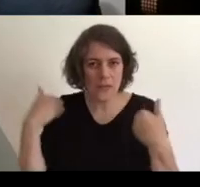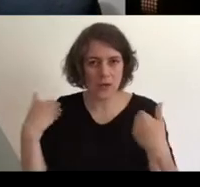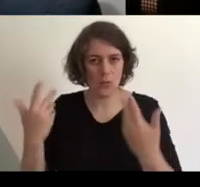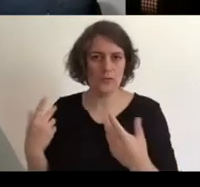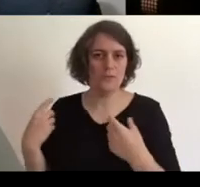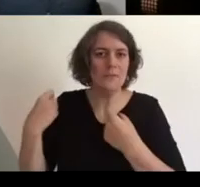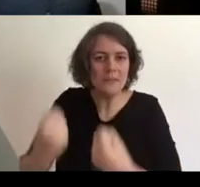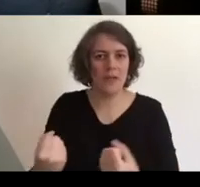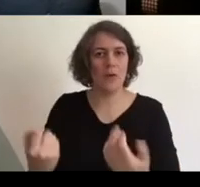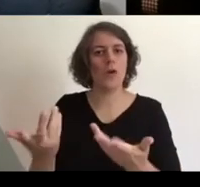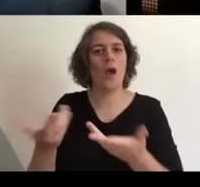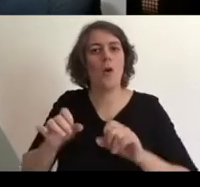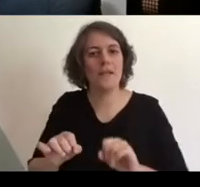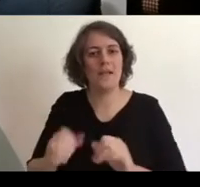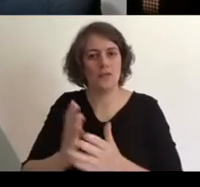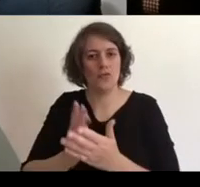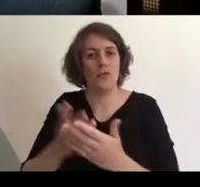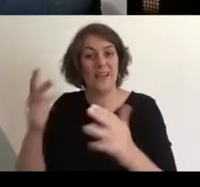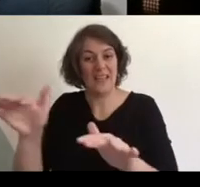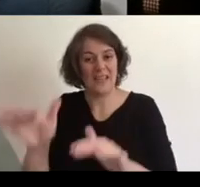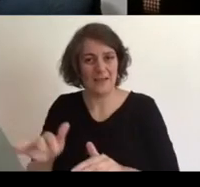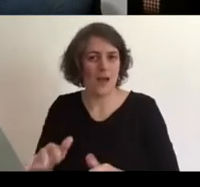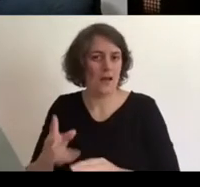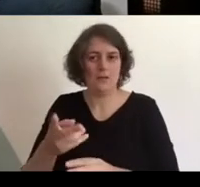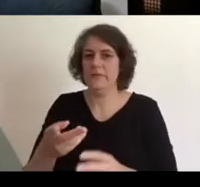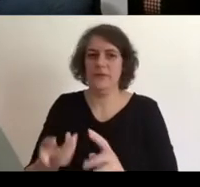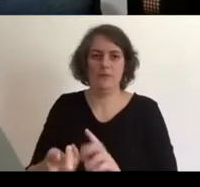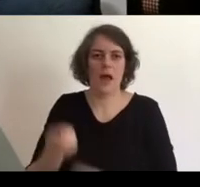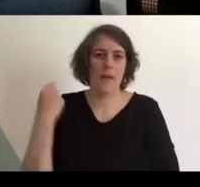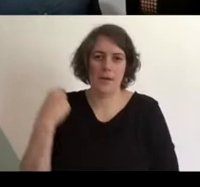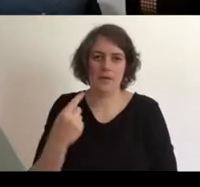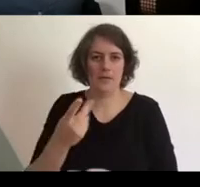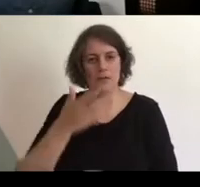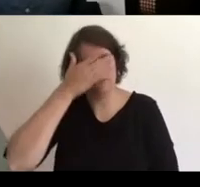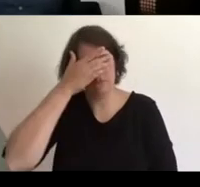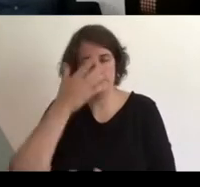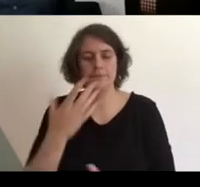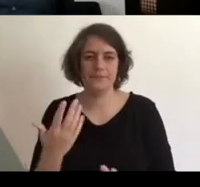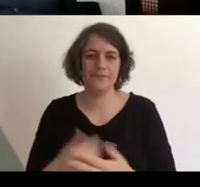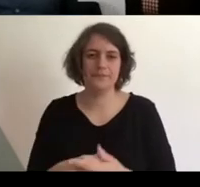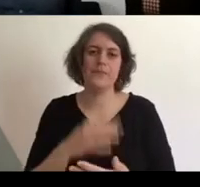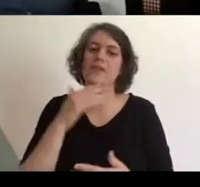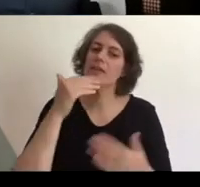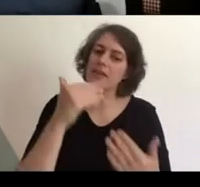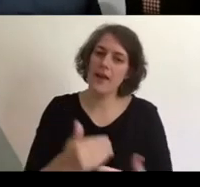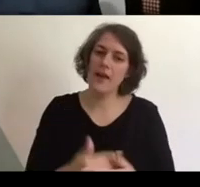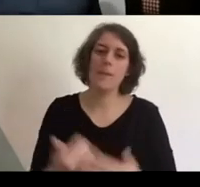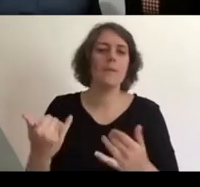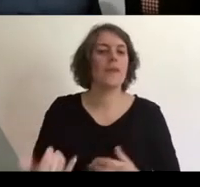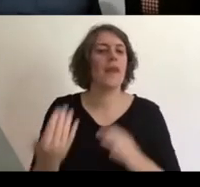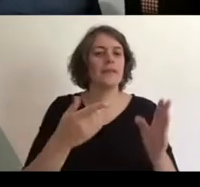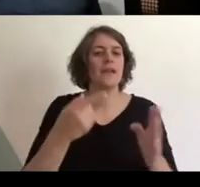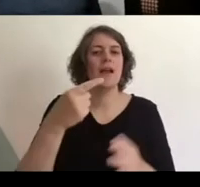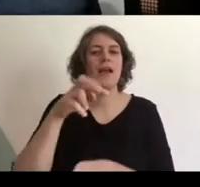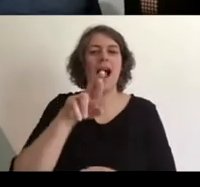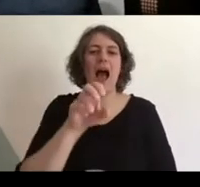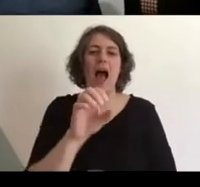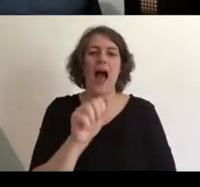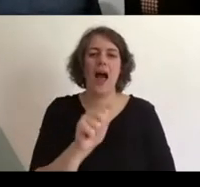beziehen. Vielen Dank. Jetzt würde ich da gerne mal an Grazia und Ina